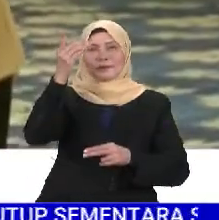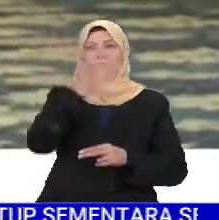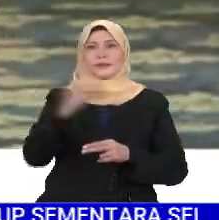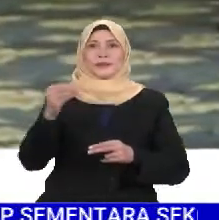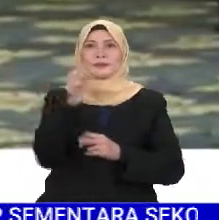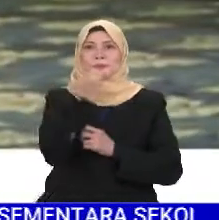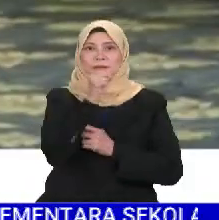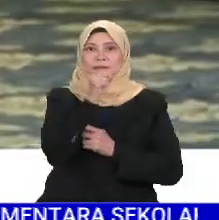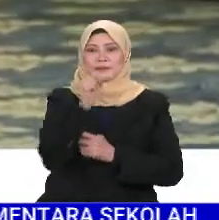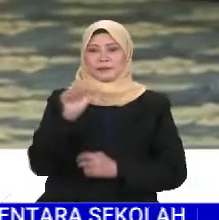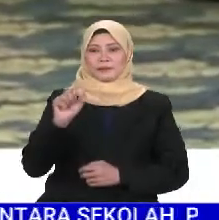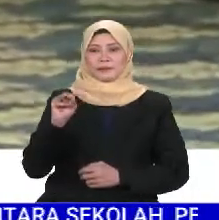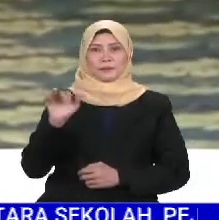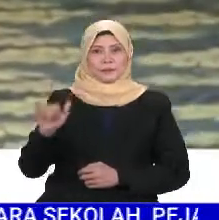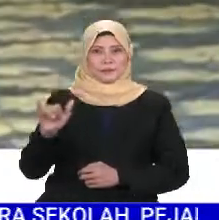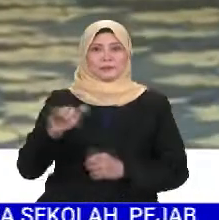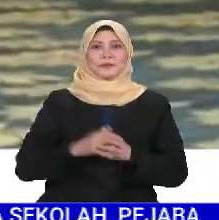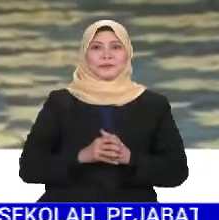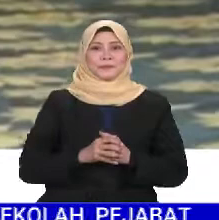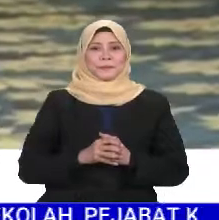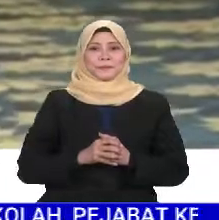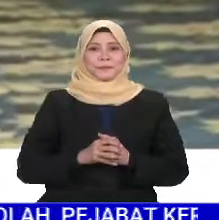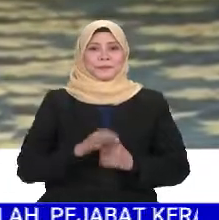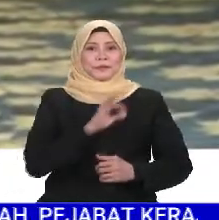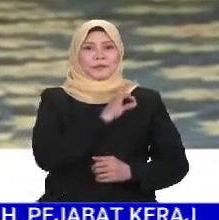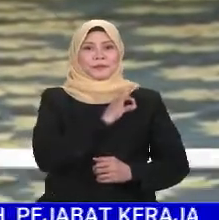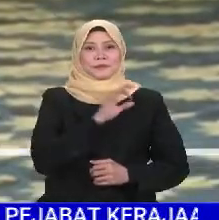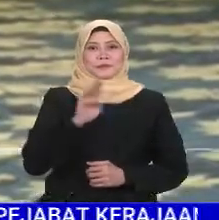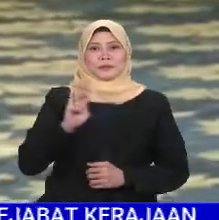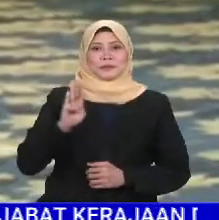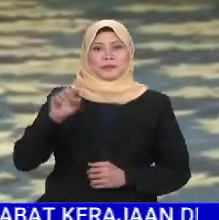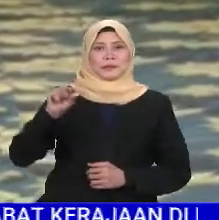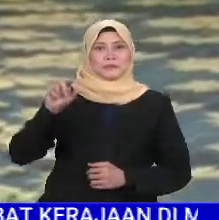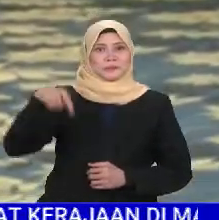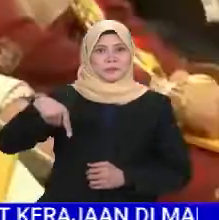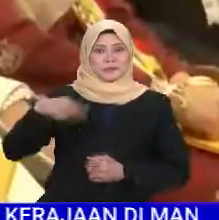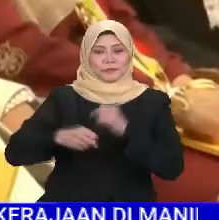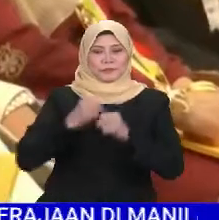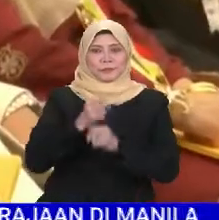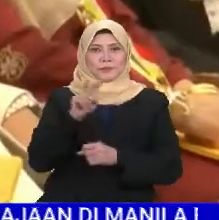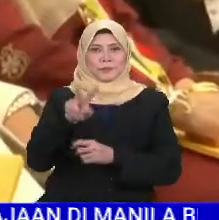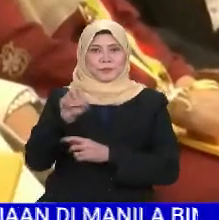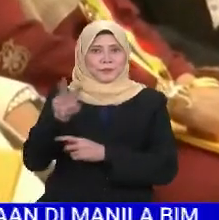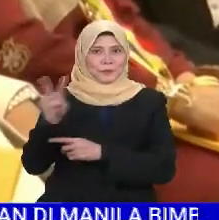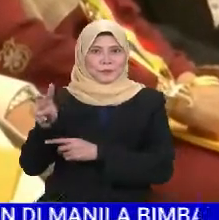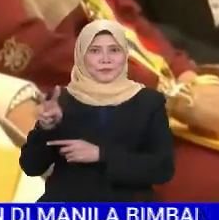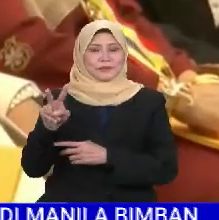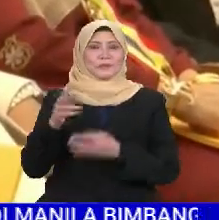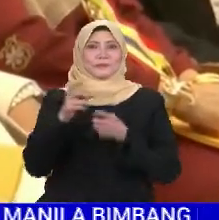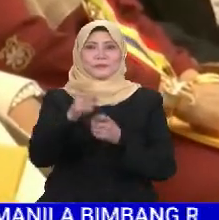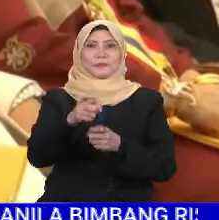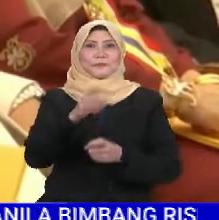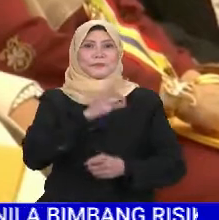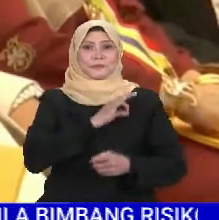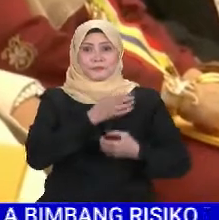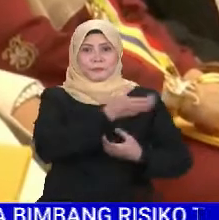penyanyi Amy Search bintang gagah perkasa BGP untuk Tahun 2022 dianugerahkan kepada